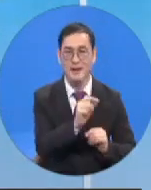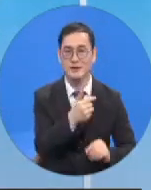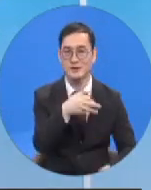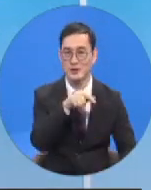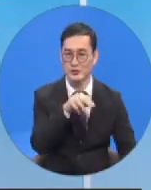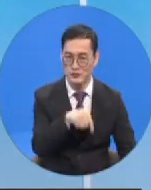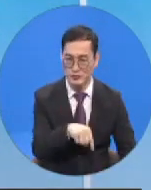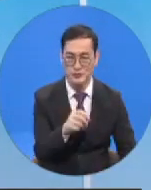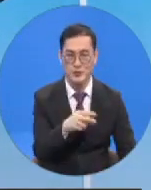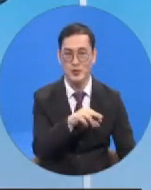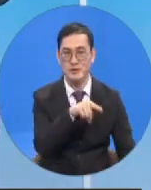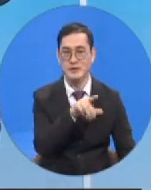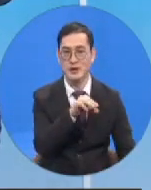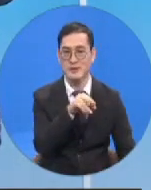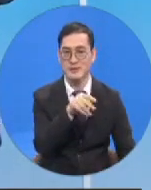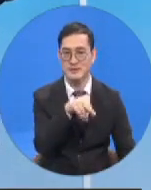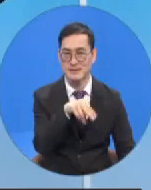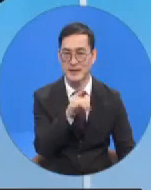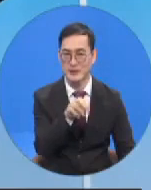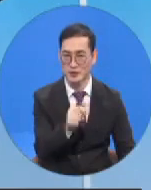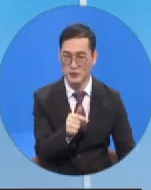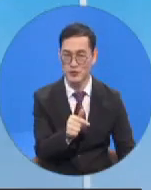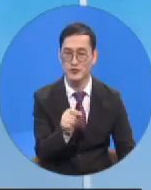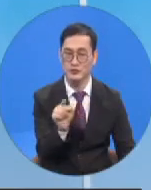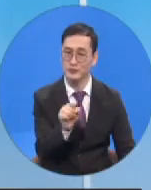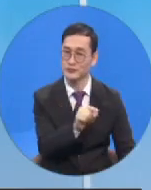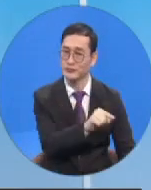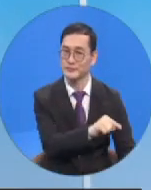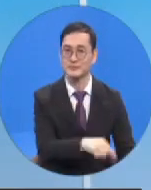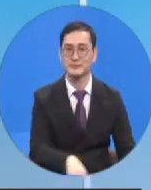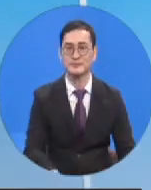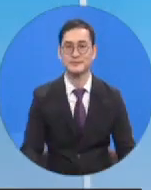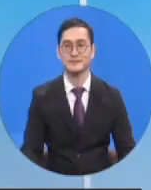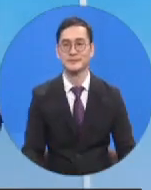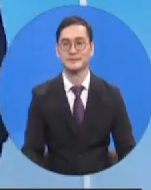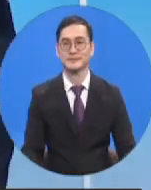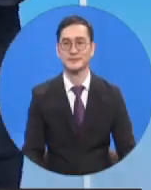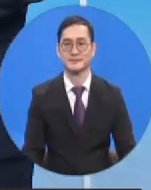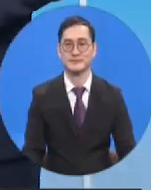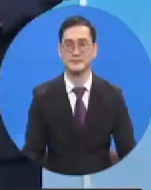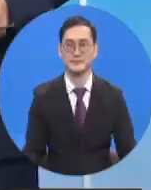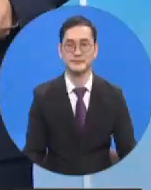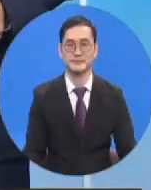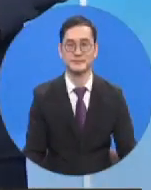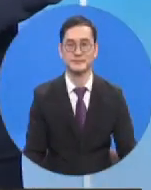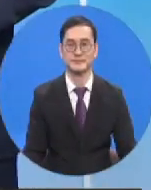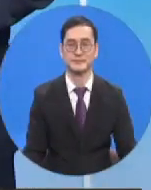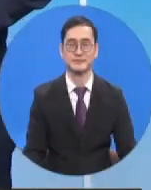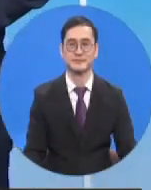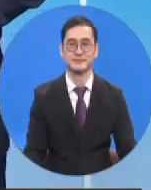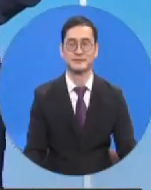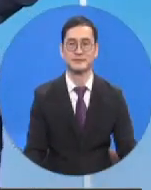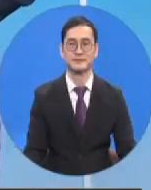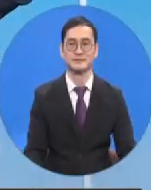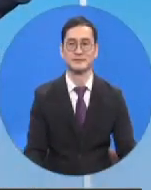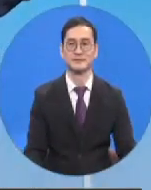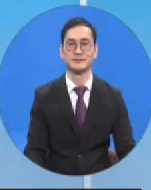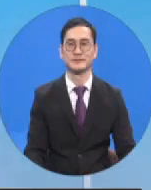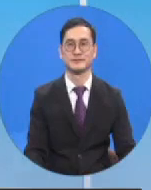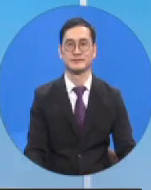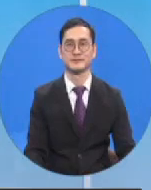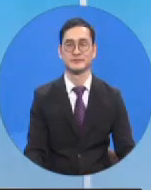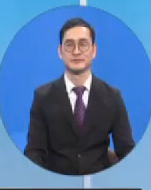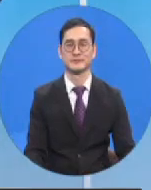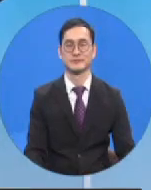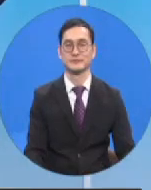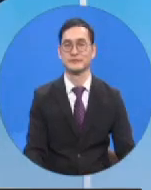그리고 정세균 전 총리 등이 뒤따르고 있습니다. 자, 차기 대선 관련 여론조사 하나